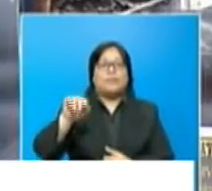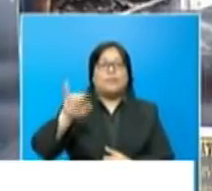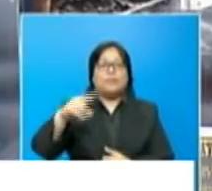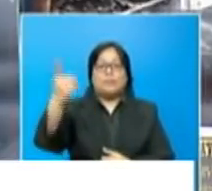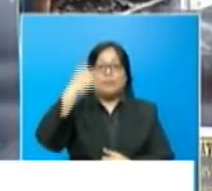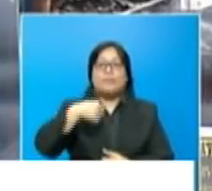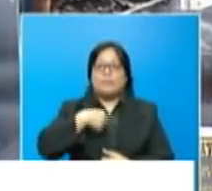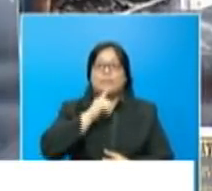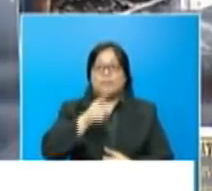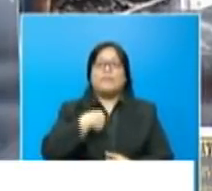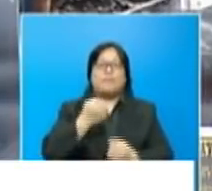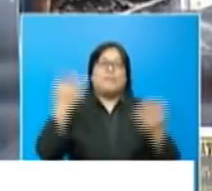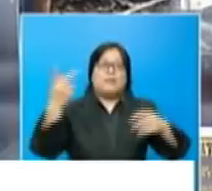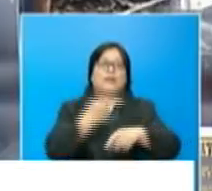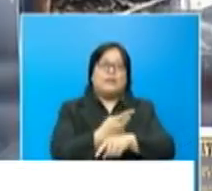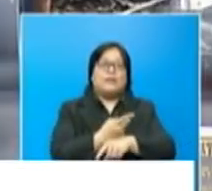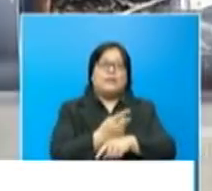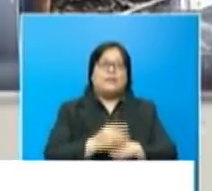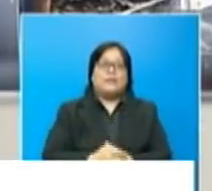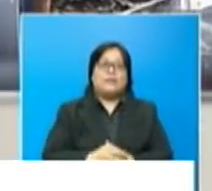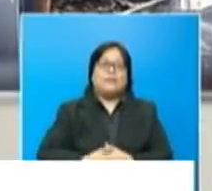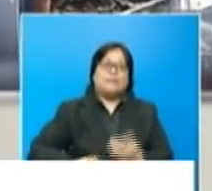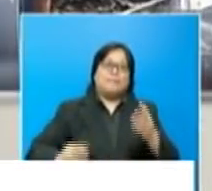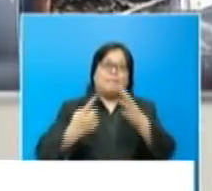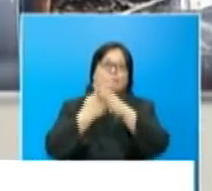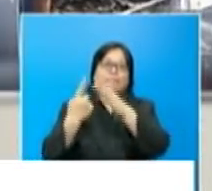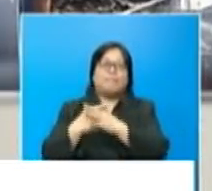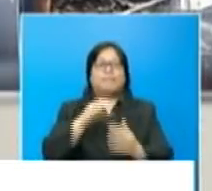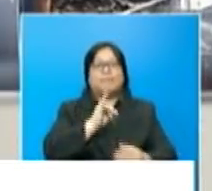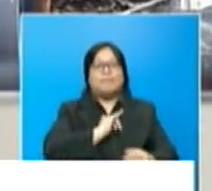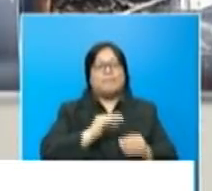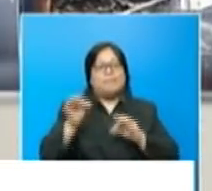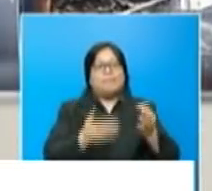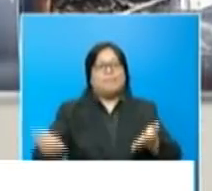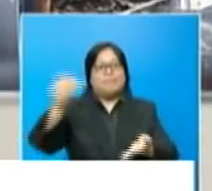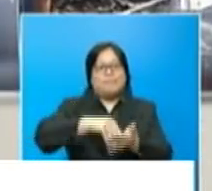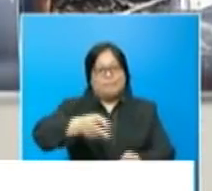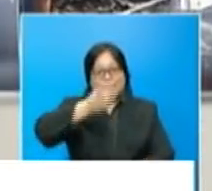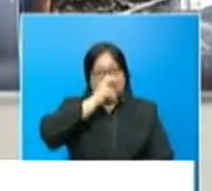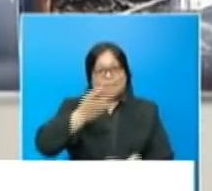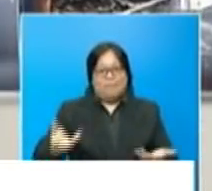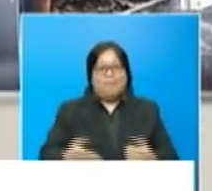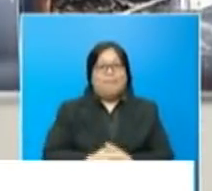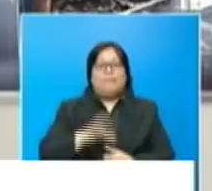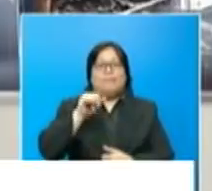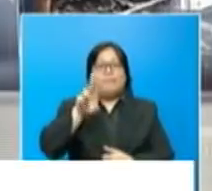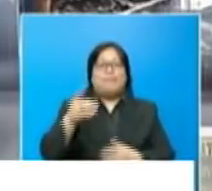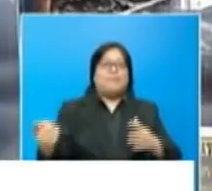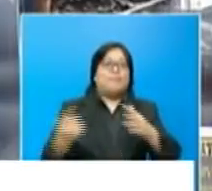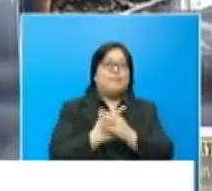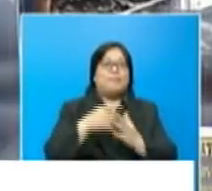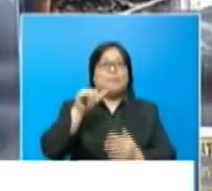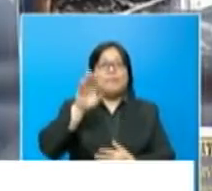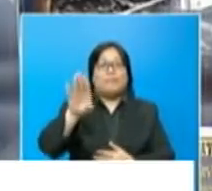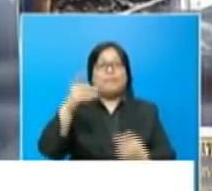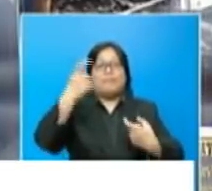Saya rasa ini adalah satu, selepaslah Belanjawan 2021 ini diluluskan di Dewan Rakyat, saya harap bahawa